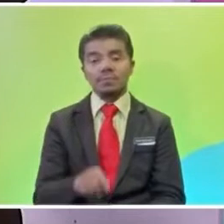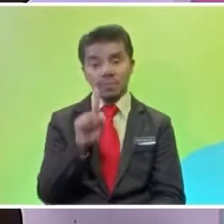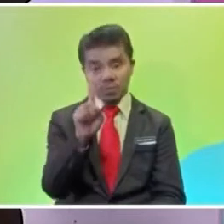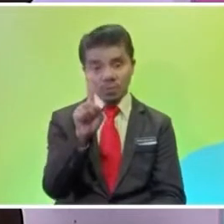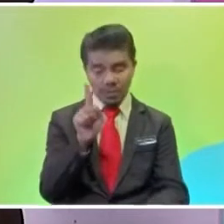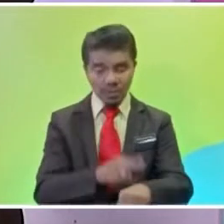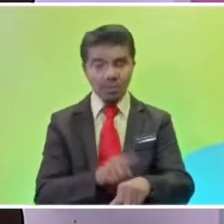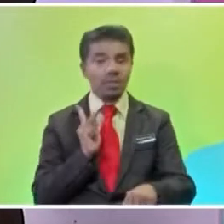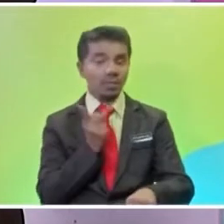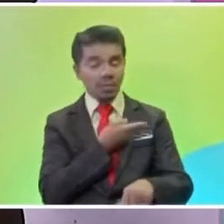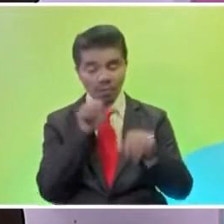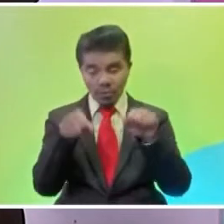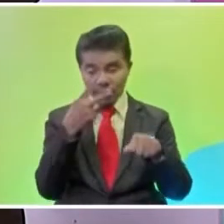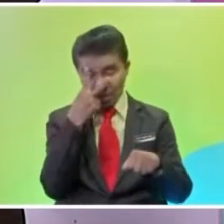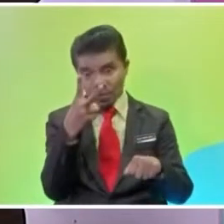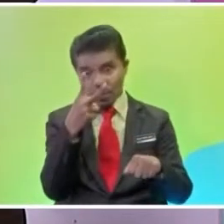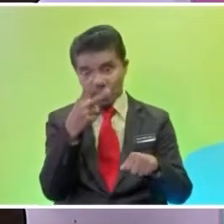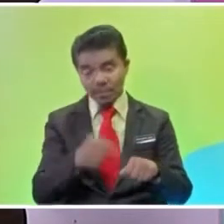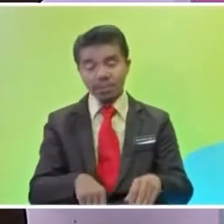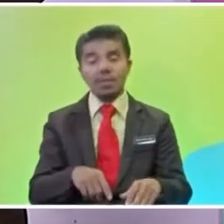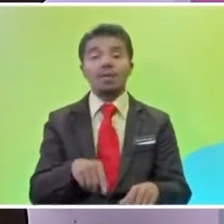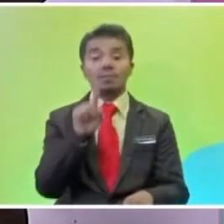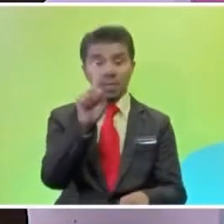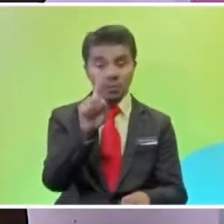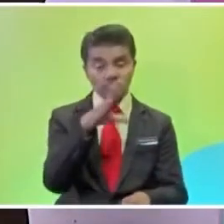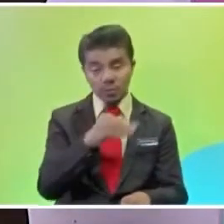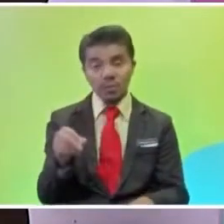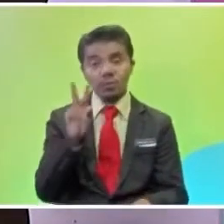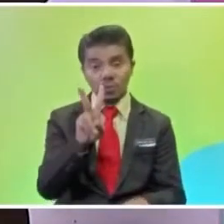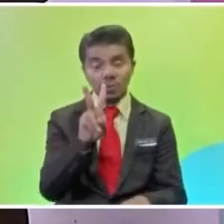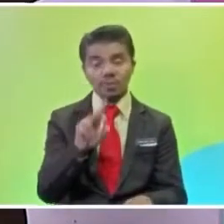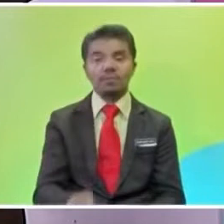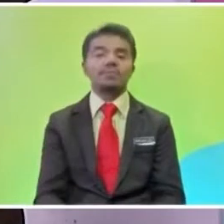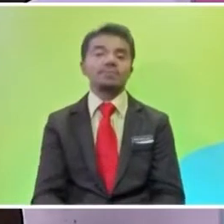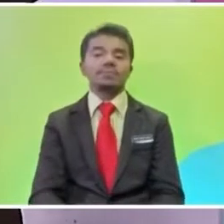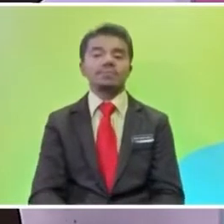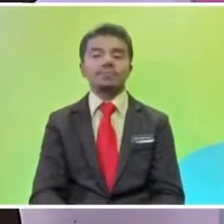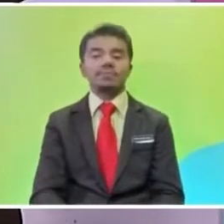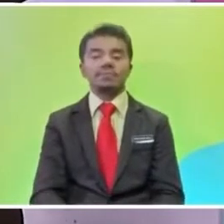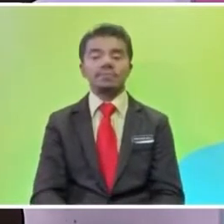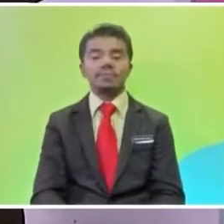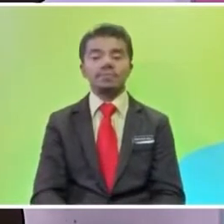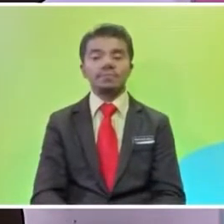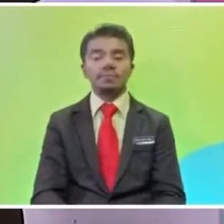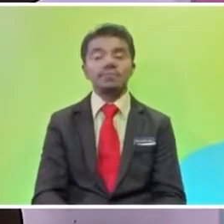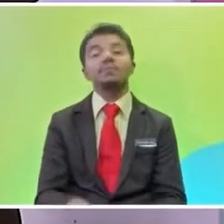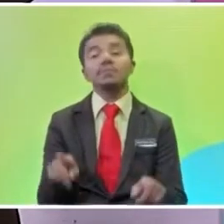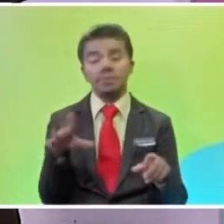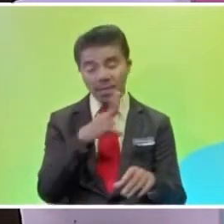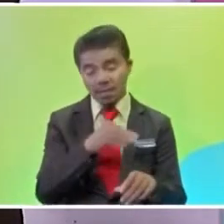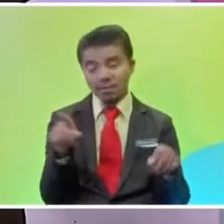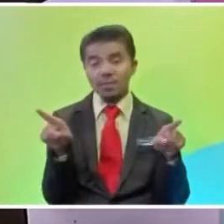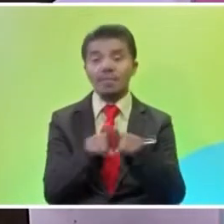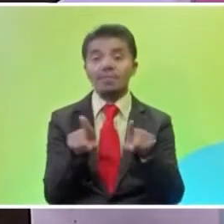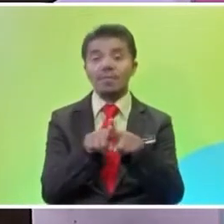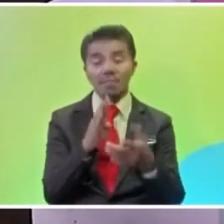tapi tahap penguasaan maksima tahap penguasaan minimum adalah pada TV3 dan guru boleh membimbing dan membantu lagi pada sesi